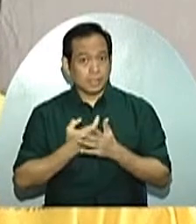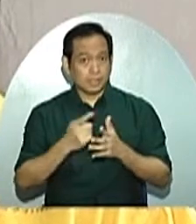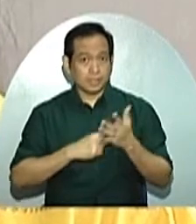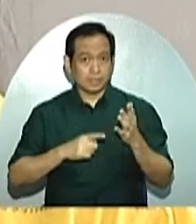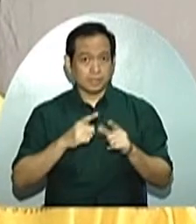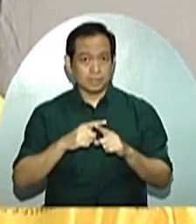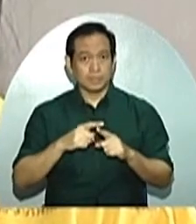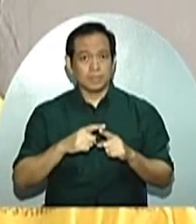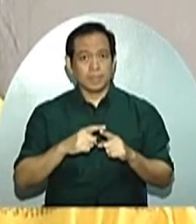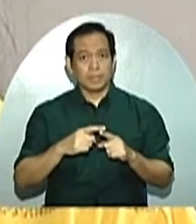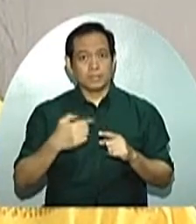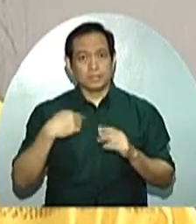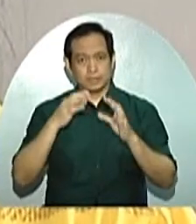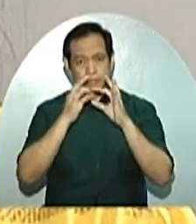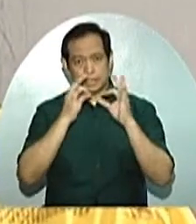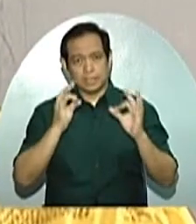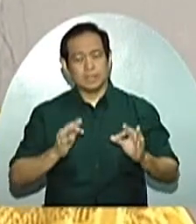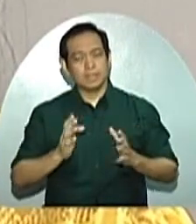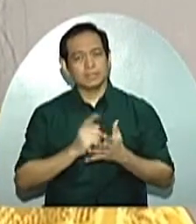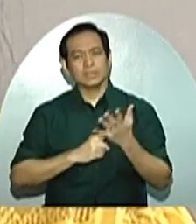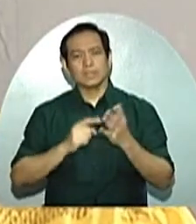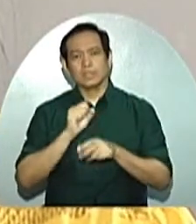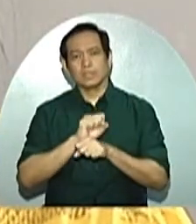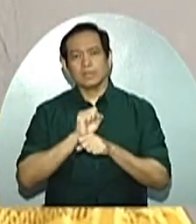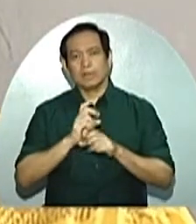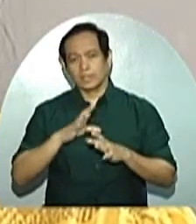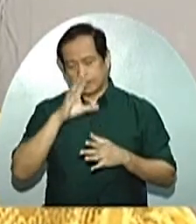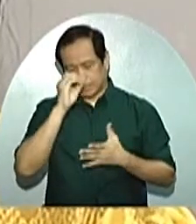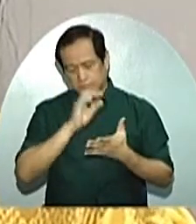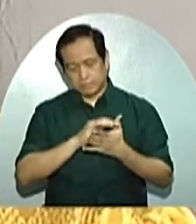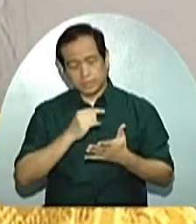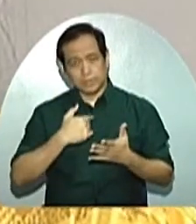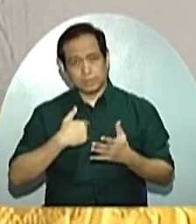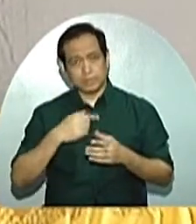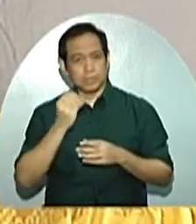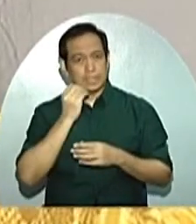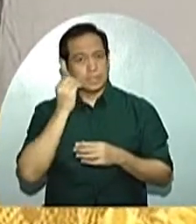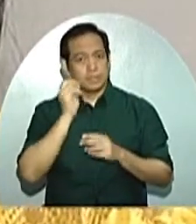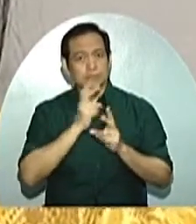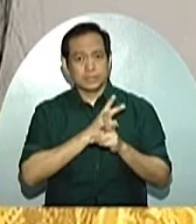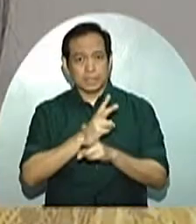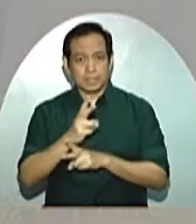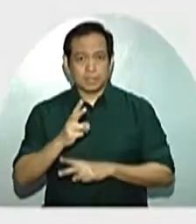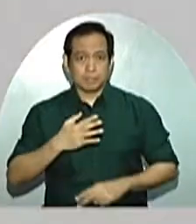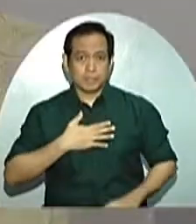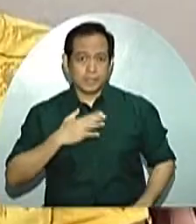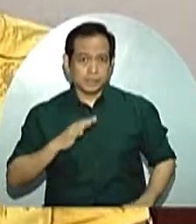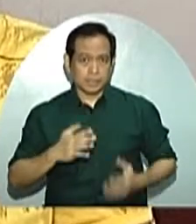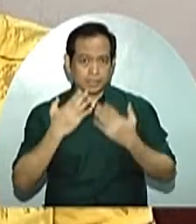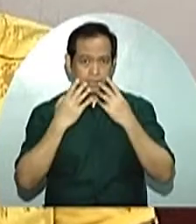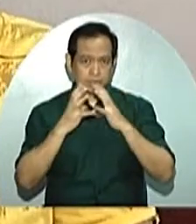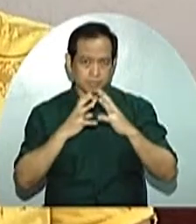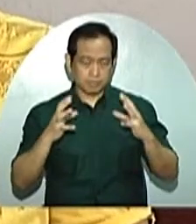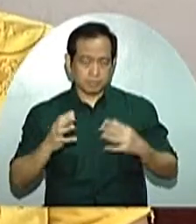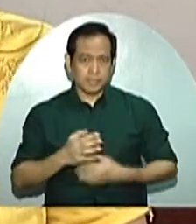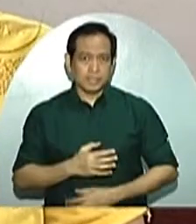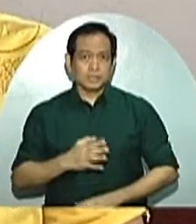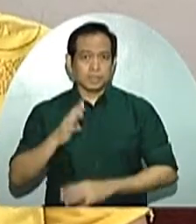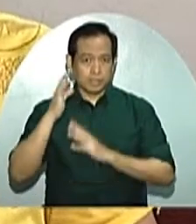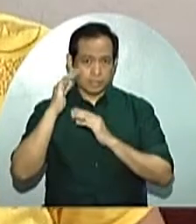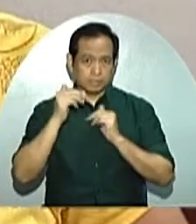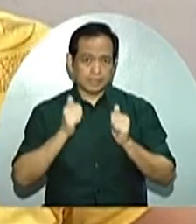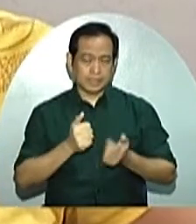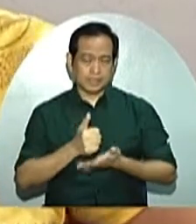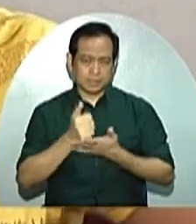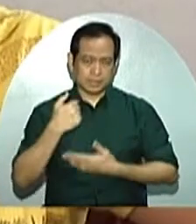Isa lang po talaga siyang factory worker. Ako naman po nasa bahay lang nag-aalaga sa anak ko. Maraming salamat po. Sana